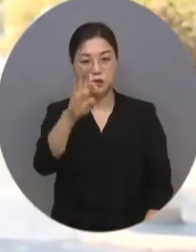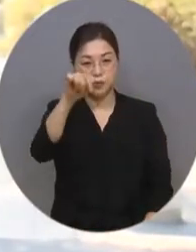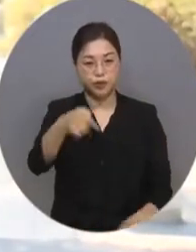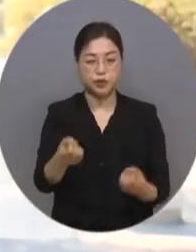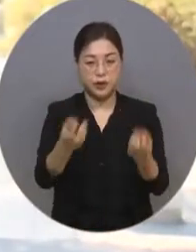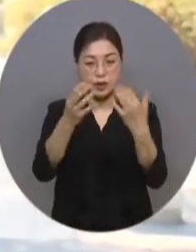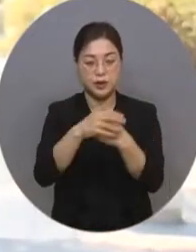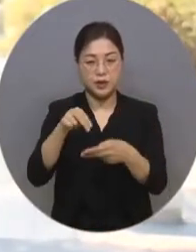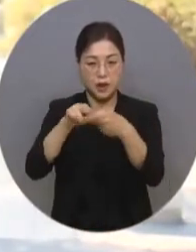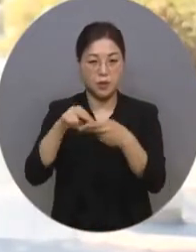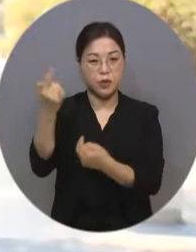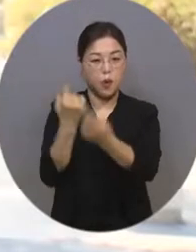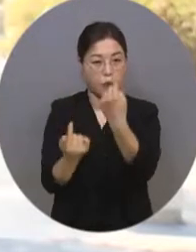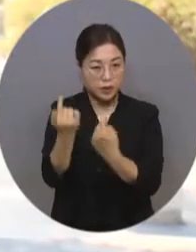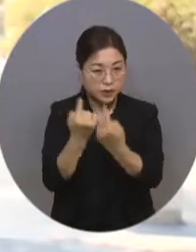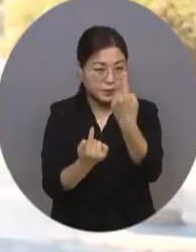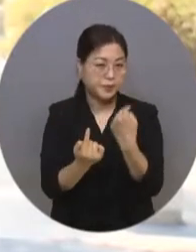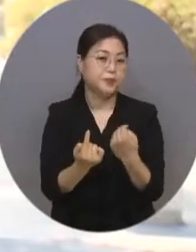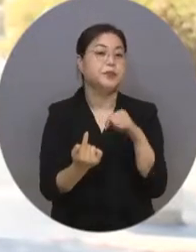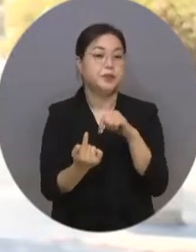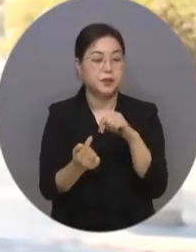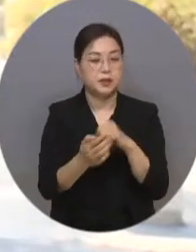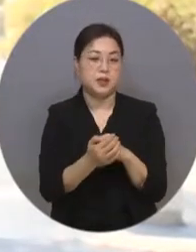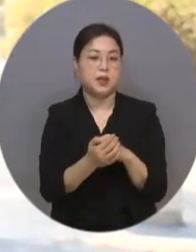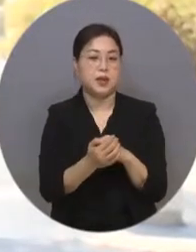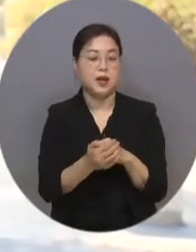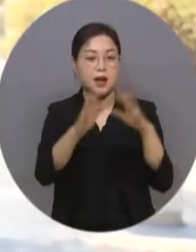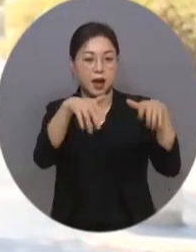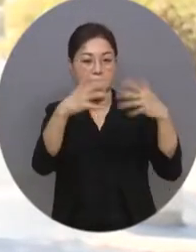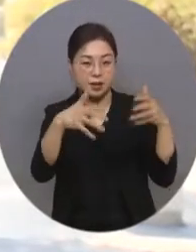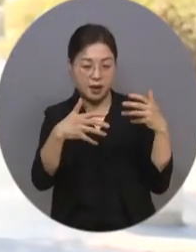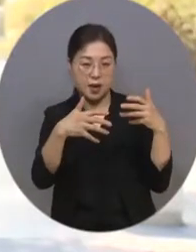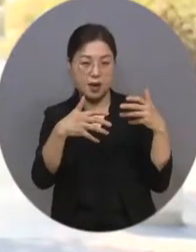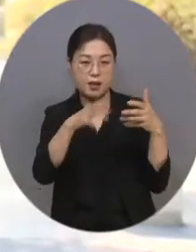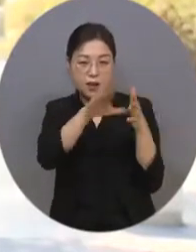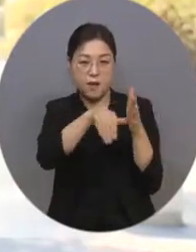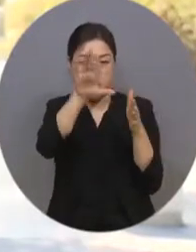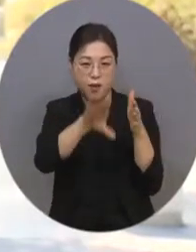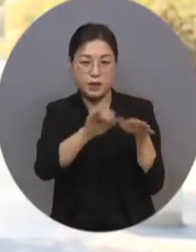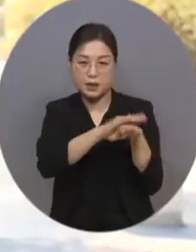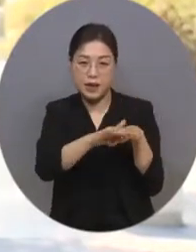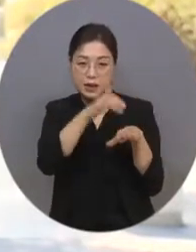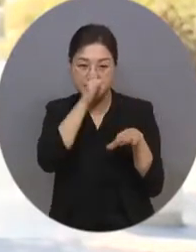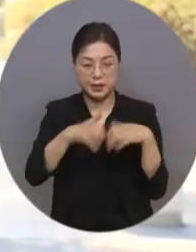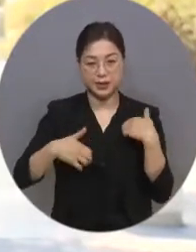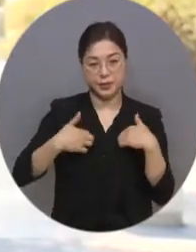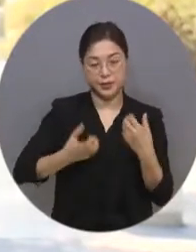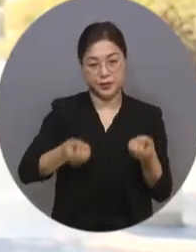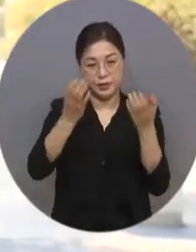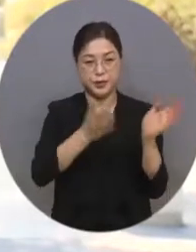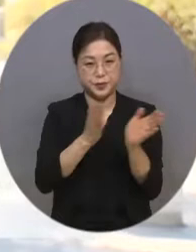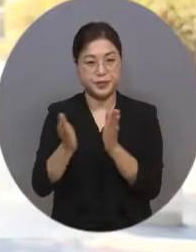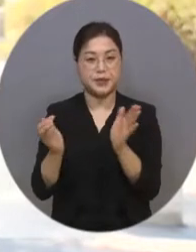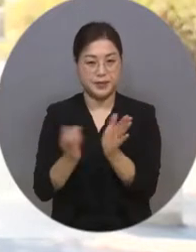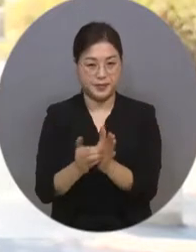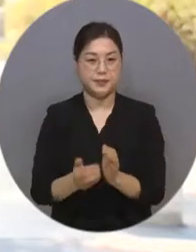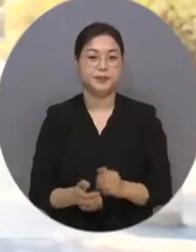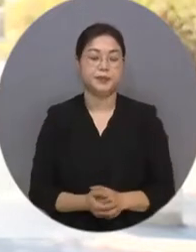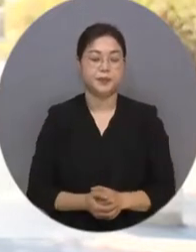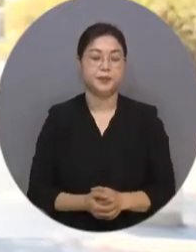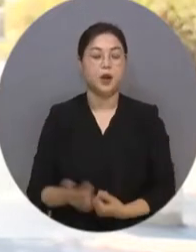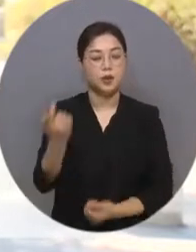찾아오는 손님들에게 가을의 정치와 잘 어우러진 신나고 재미있는 축제로 준비했습니다